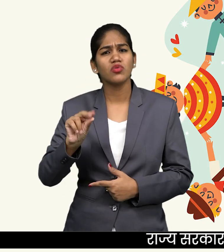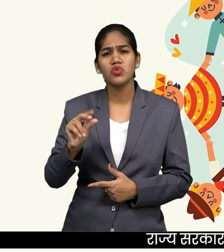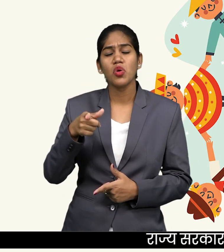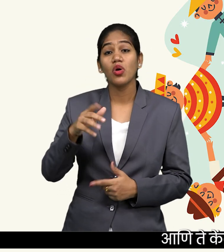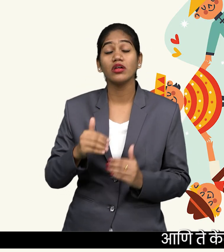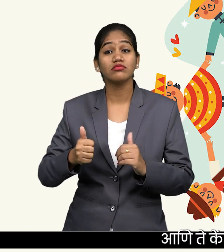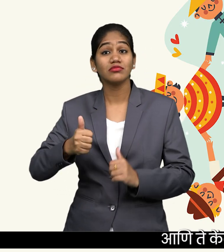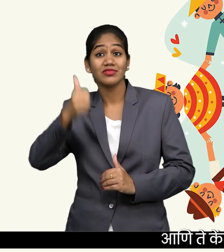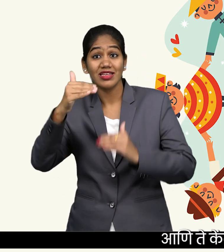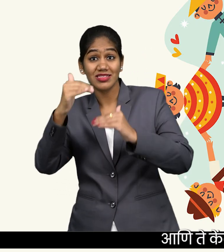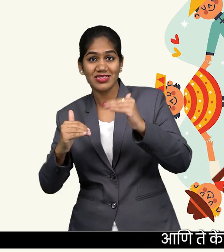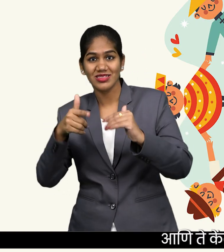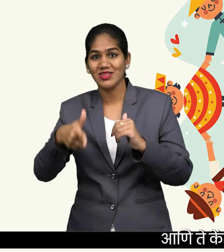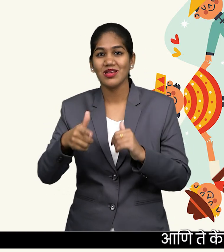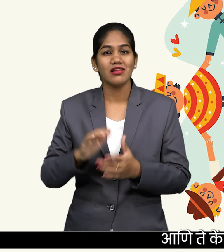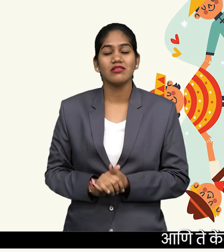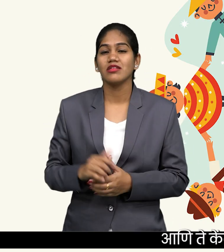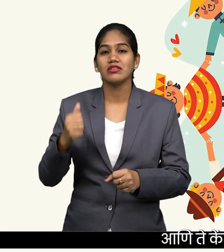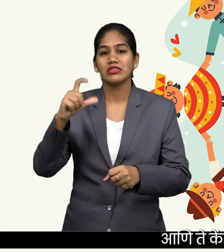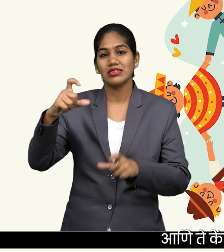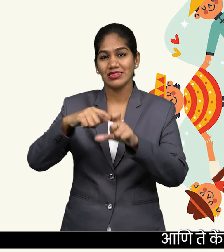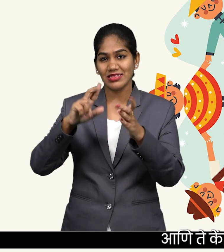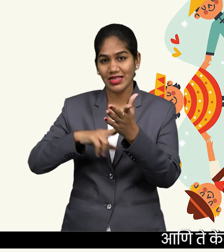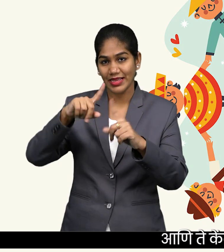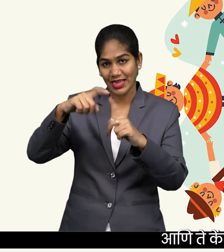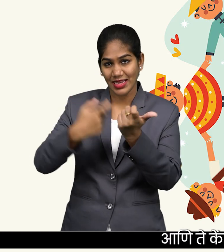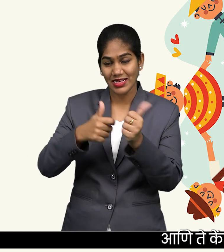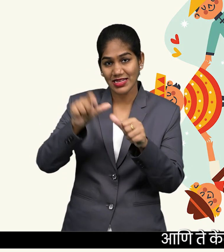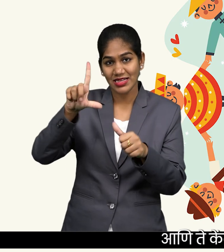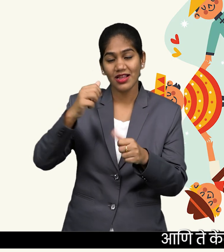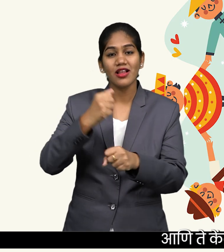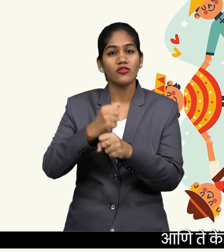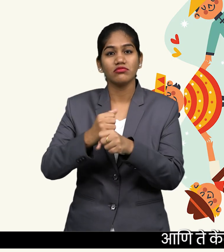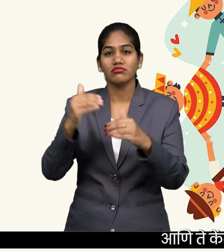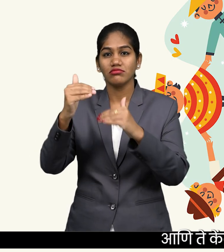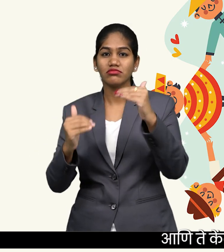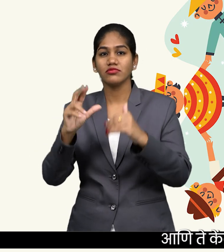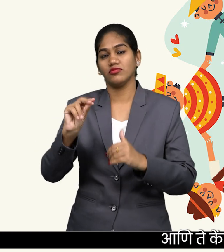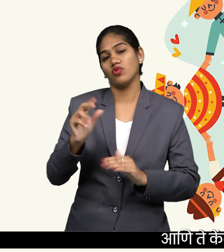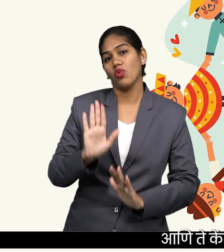आणि ते केंद्र सरकारच्या अधीन नाही.